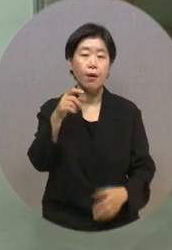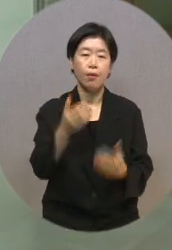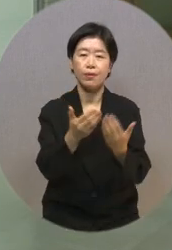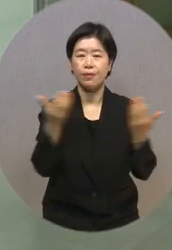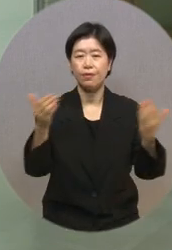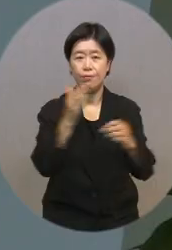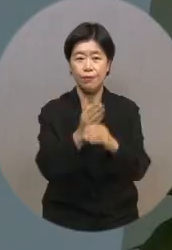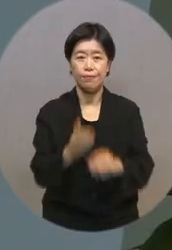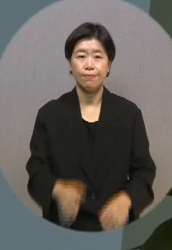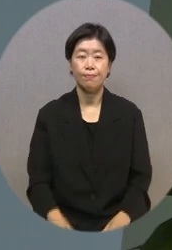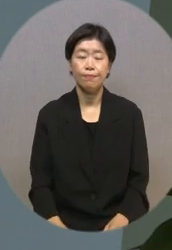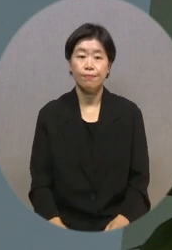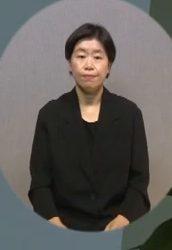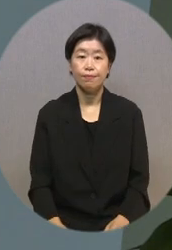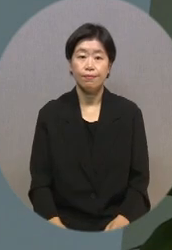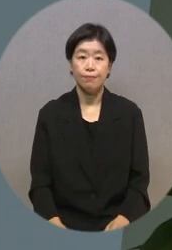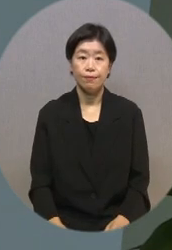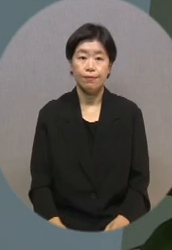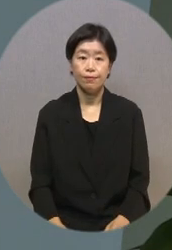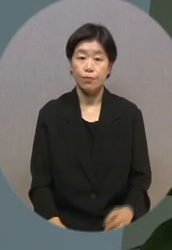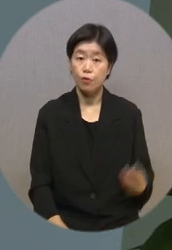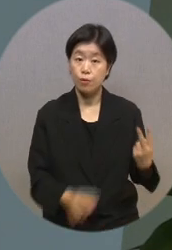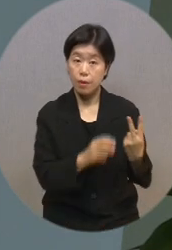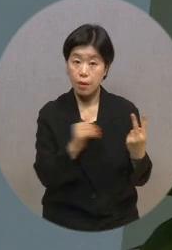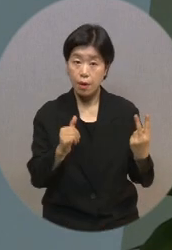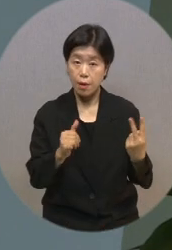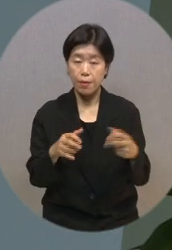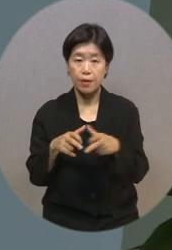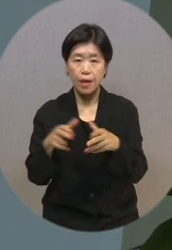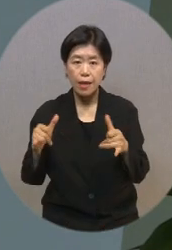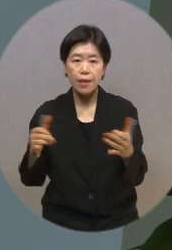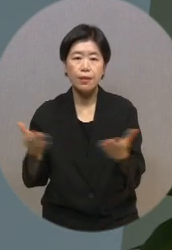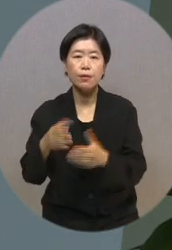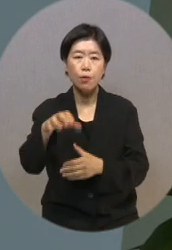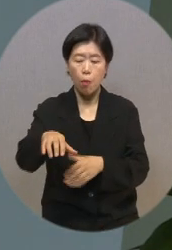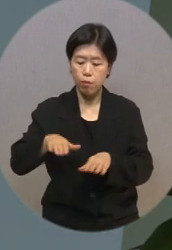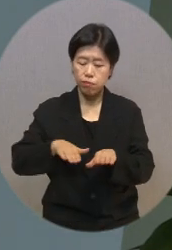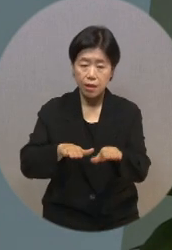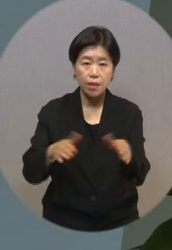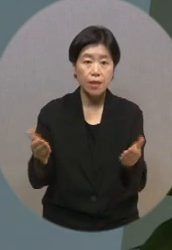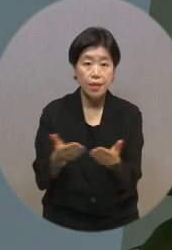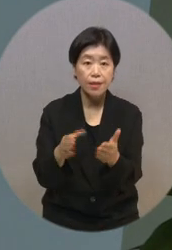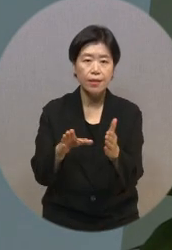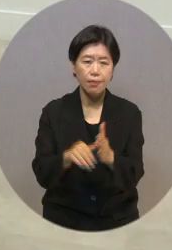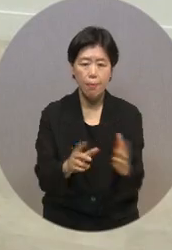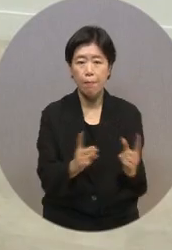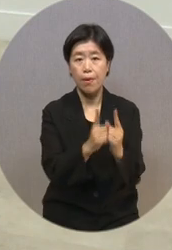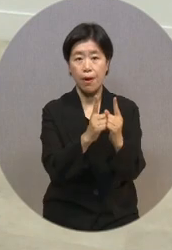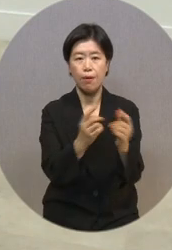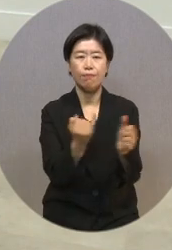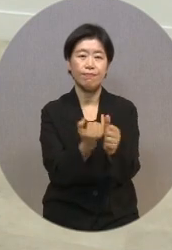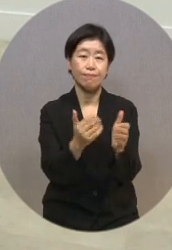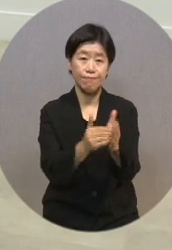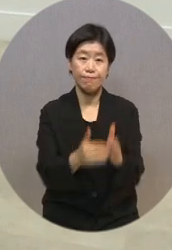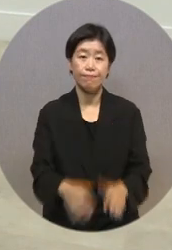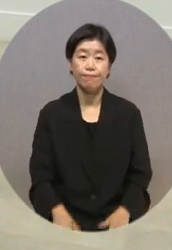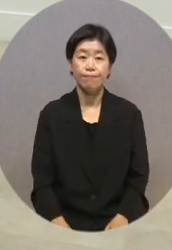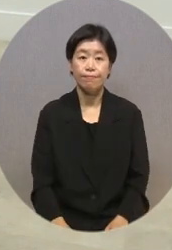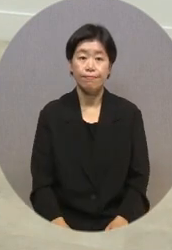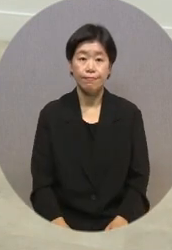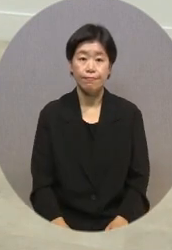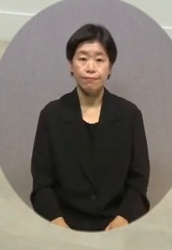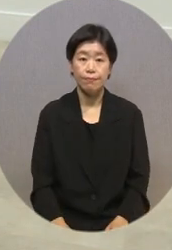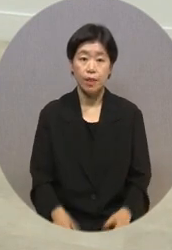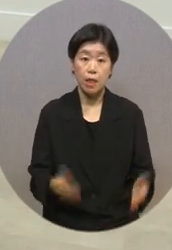있습니다. 두 사람은 장애인 작업장에서 미싱 일을 하며 부부의 연을 맺게 됐습니다.